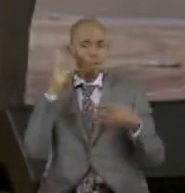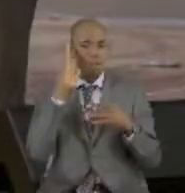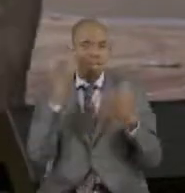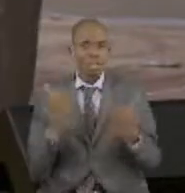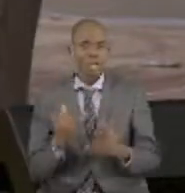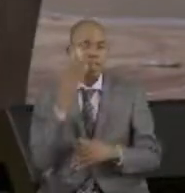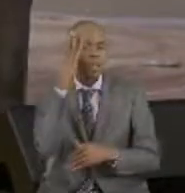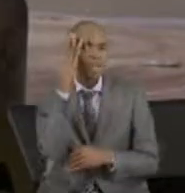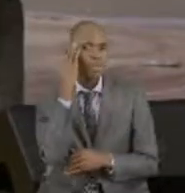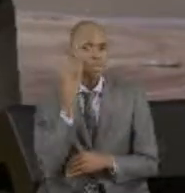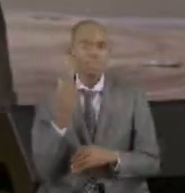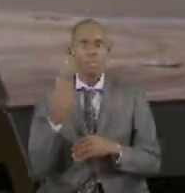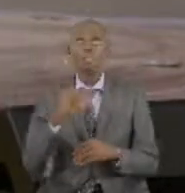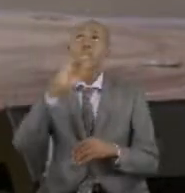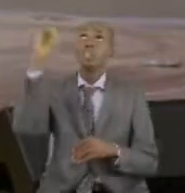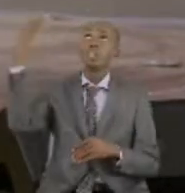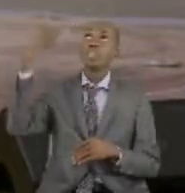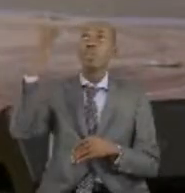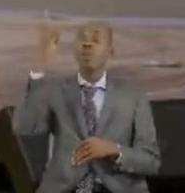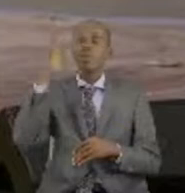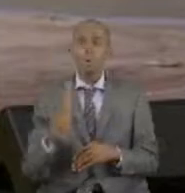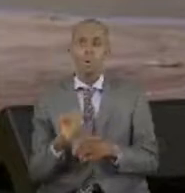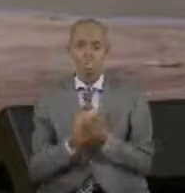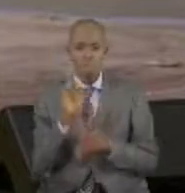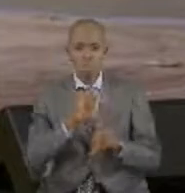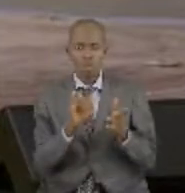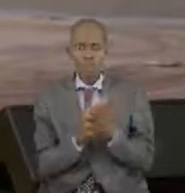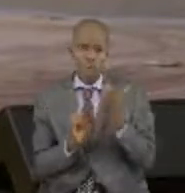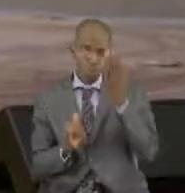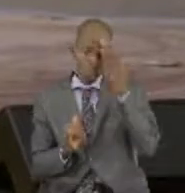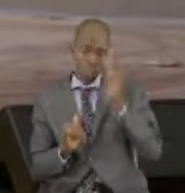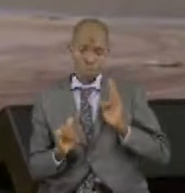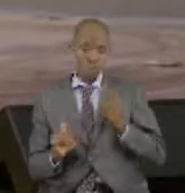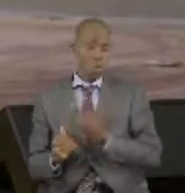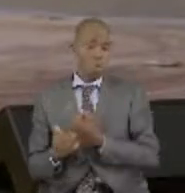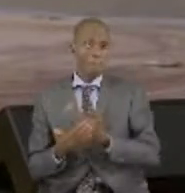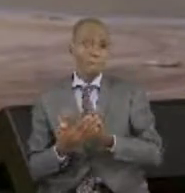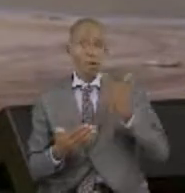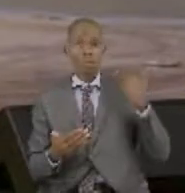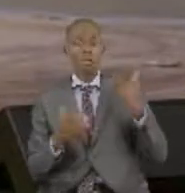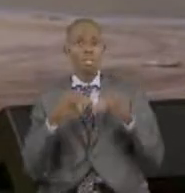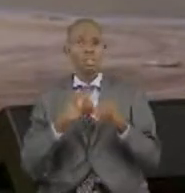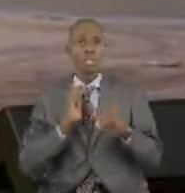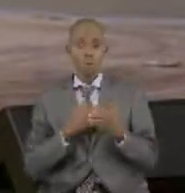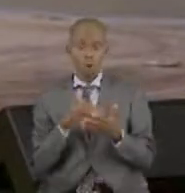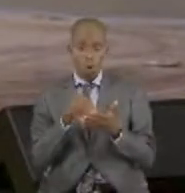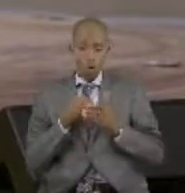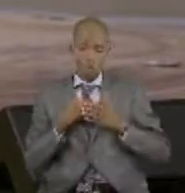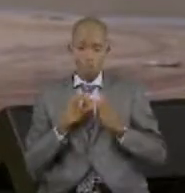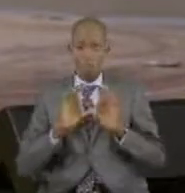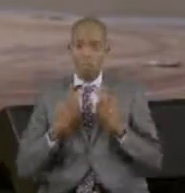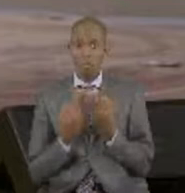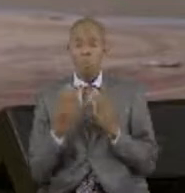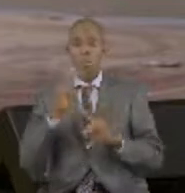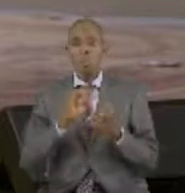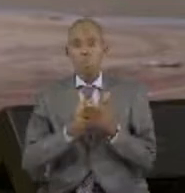de vies qui expérimente la grâce de dieu pour que ceux qui nous ont connus auparavant dans nos familles immédiates à ceux qui